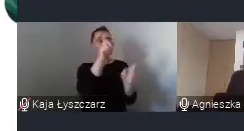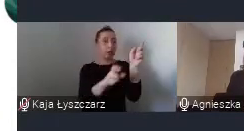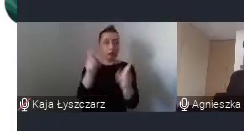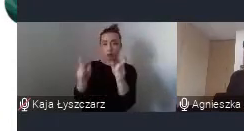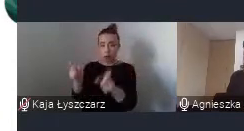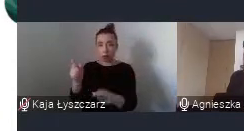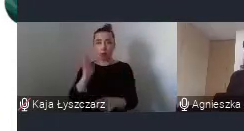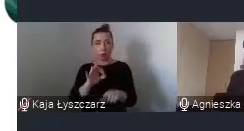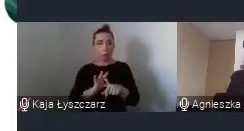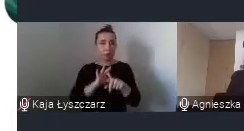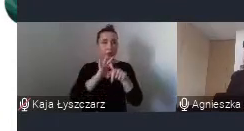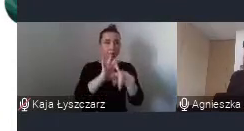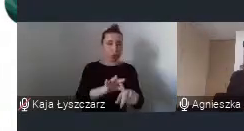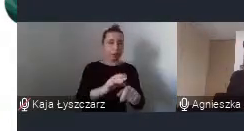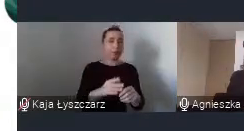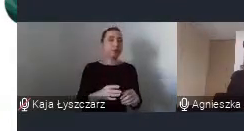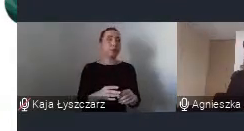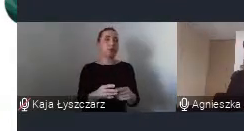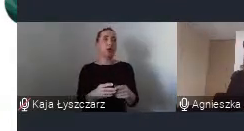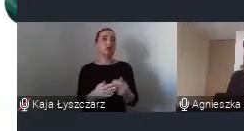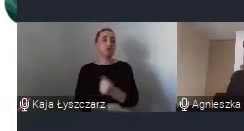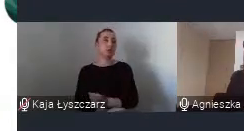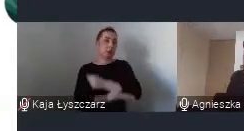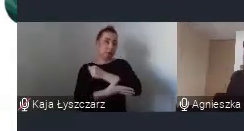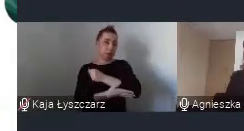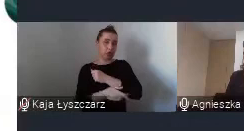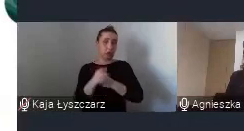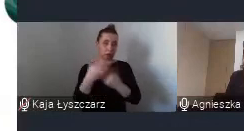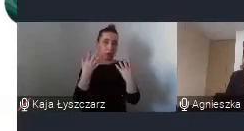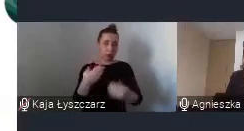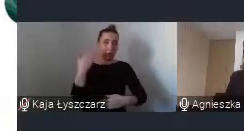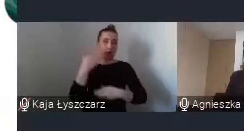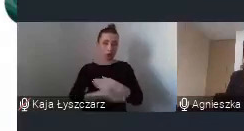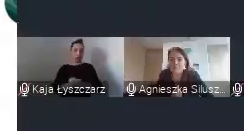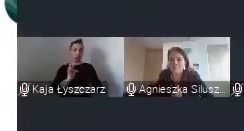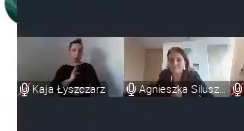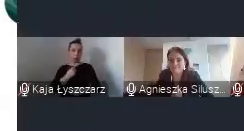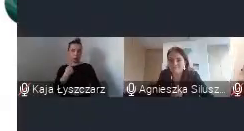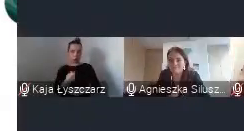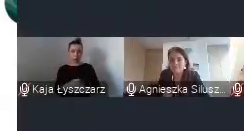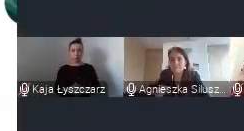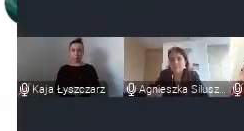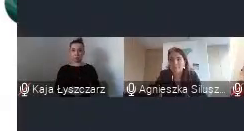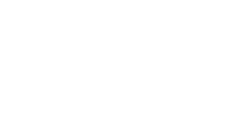będziemy pilotować, będziemy pomagać, będziemy wspierać i tym chciałabym zakończyć moją prezentację.